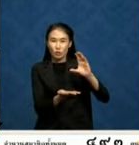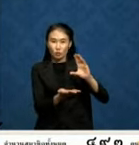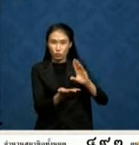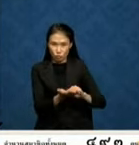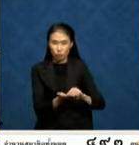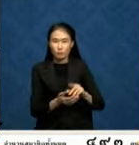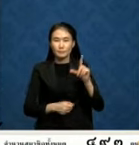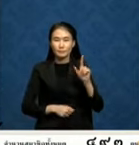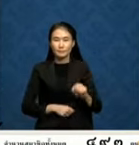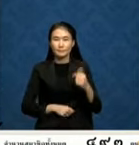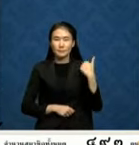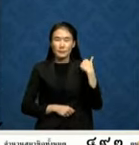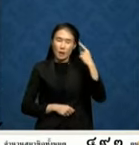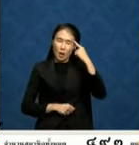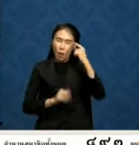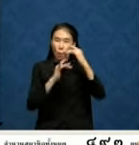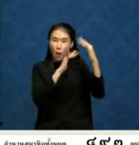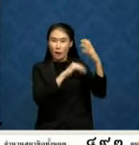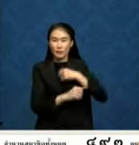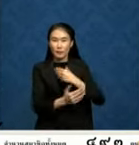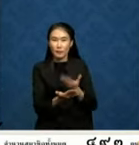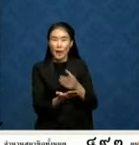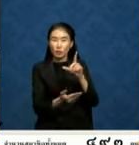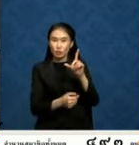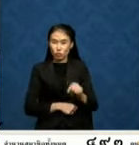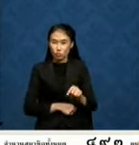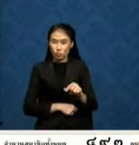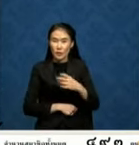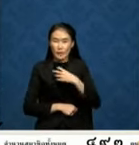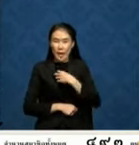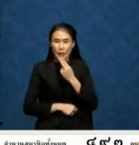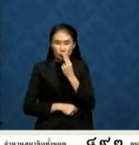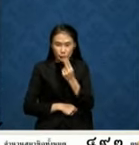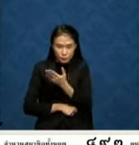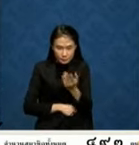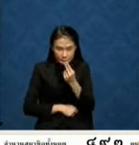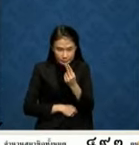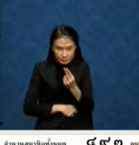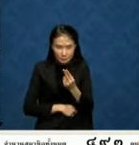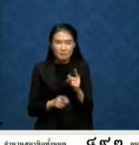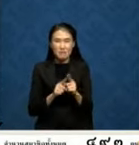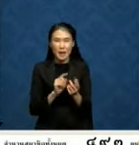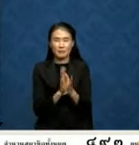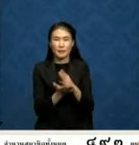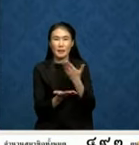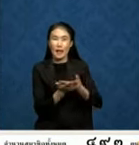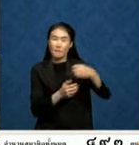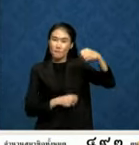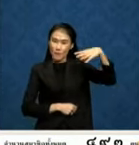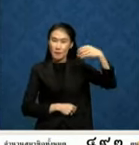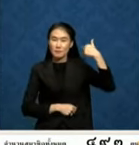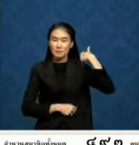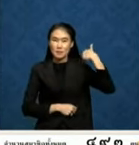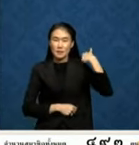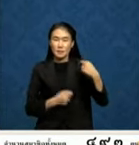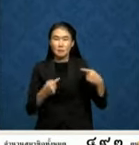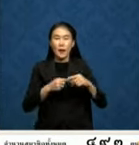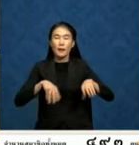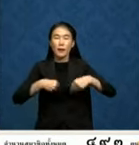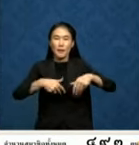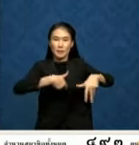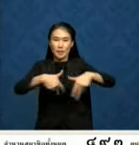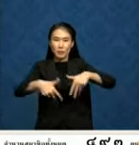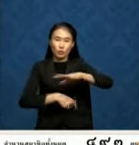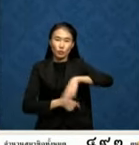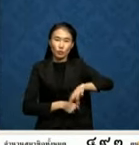นะครับแล้วเราก็หวังว่าต้นทุนที่ถูกลงเนี่ยเราก็จะพยายามจะสะท้อนไปสู่ต้นทุนของค่าไฟนะครับไปสู่พี่น้องประชาชนในอนา